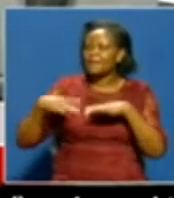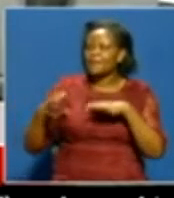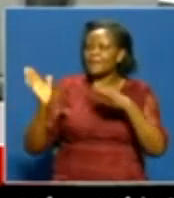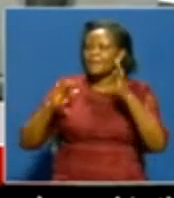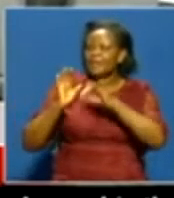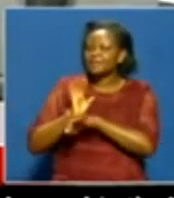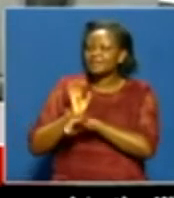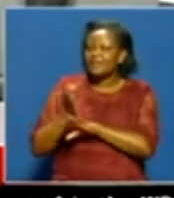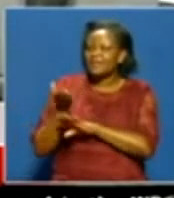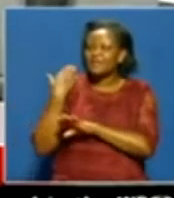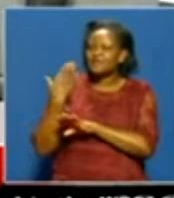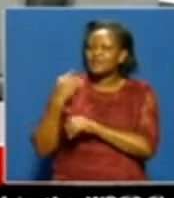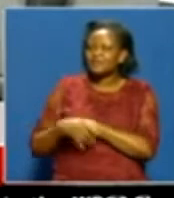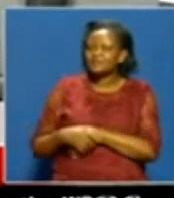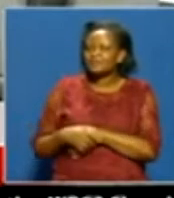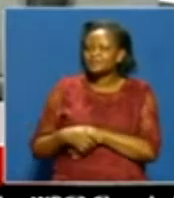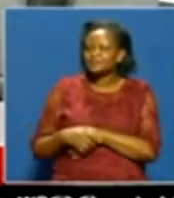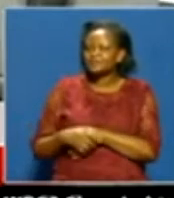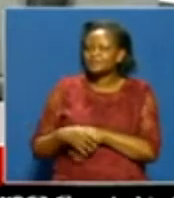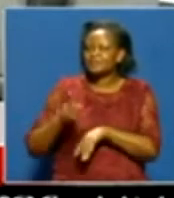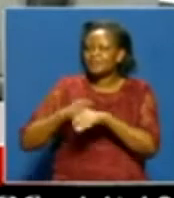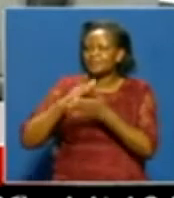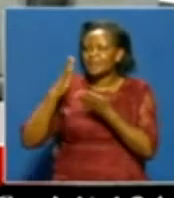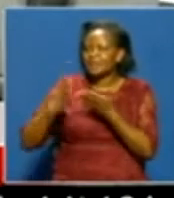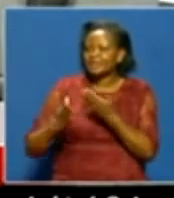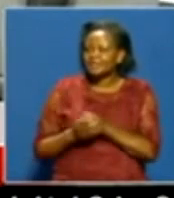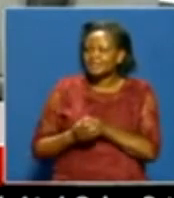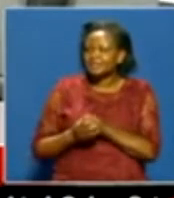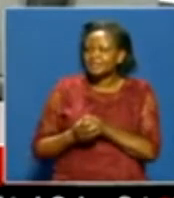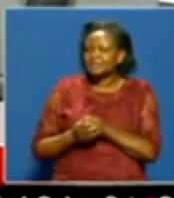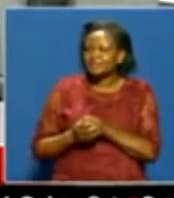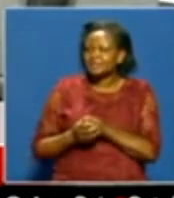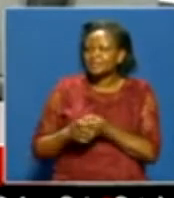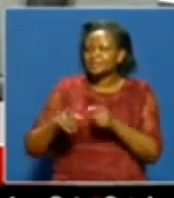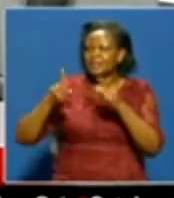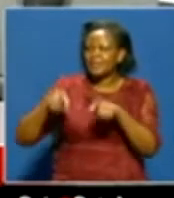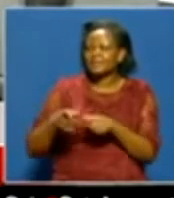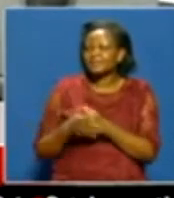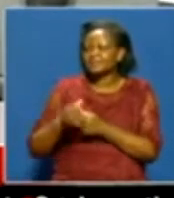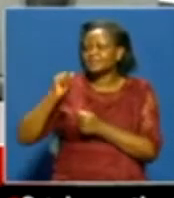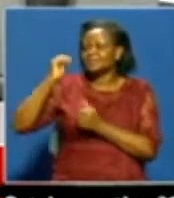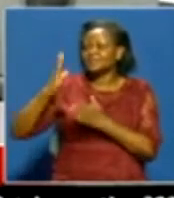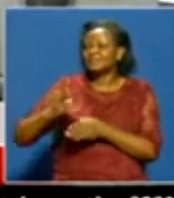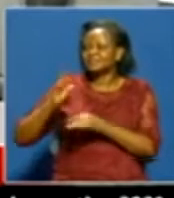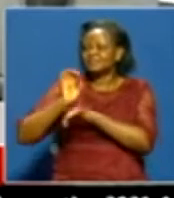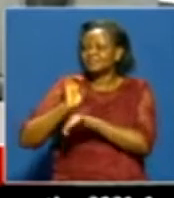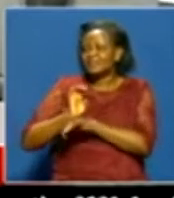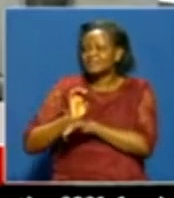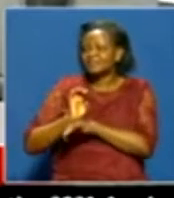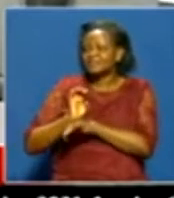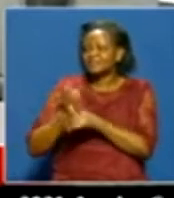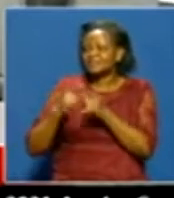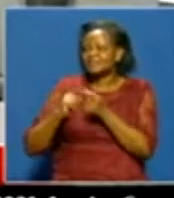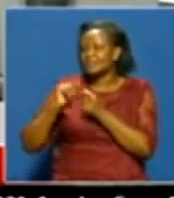siasa zetu ikifika weekend pale lazima utakimwona mwanasiasa kanisani. Unaona wengine na